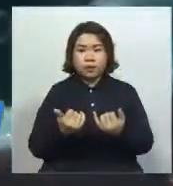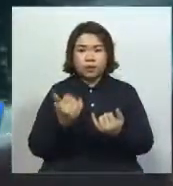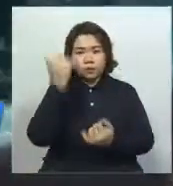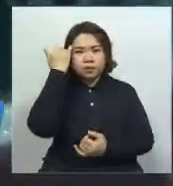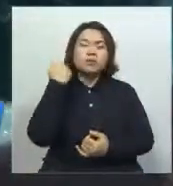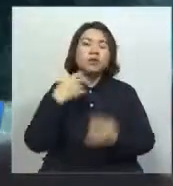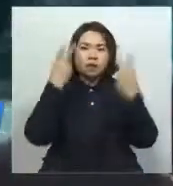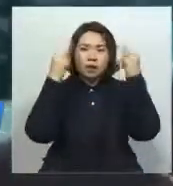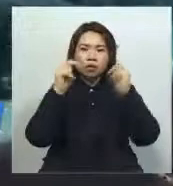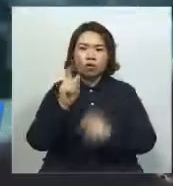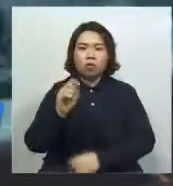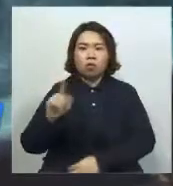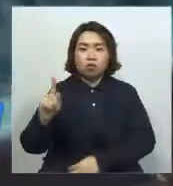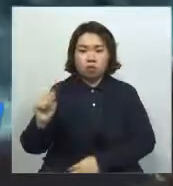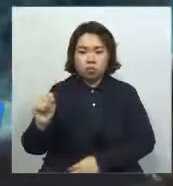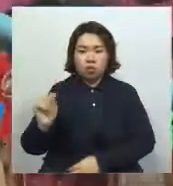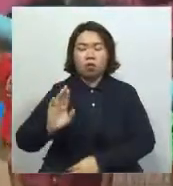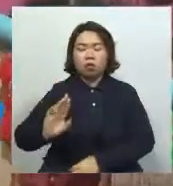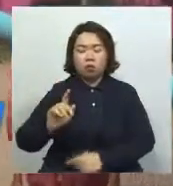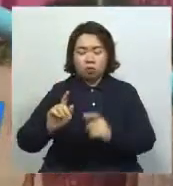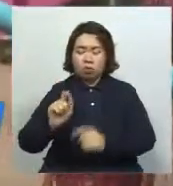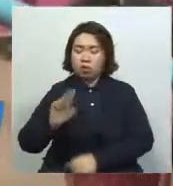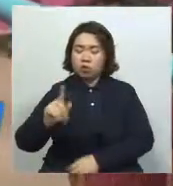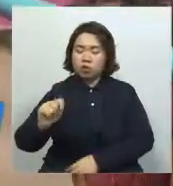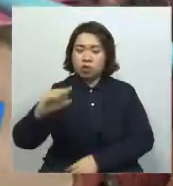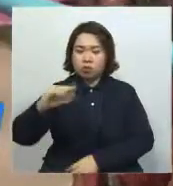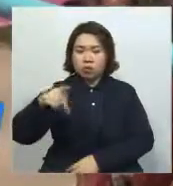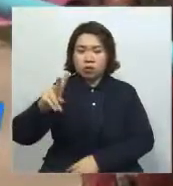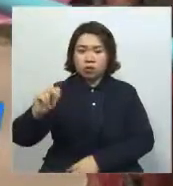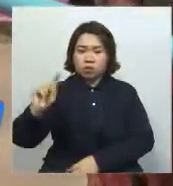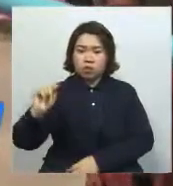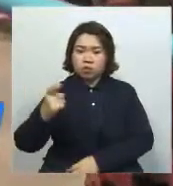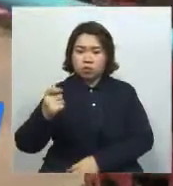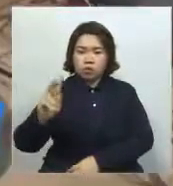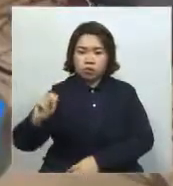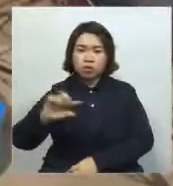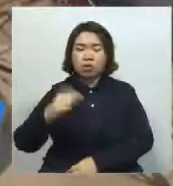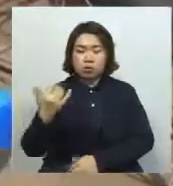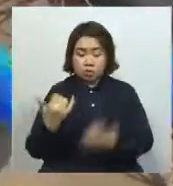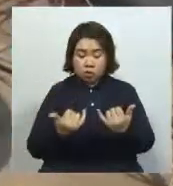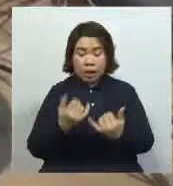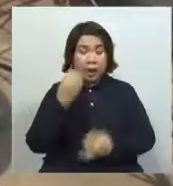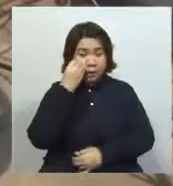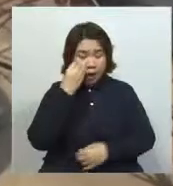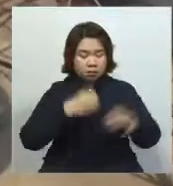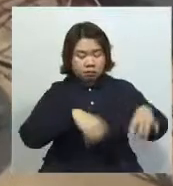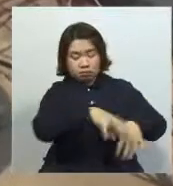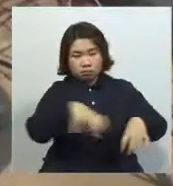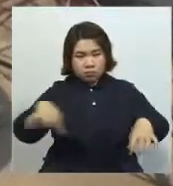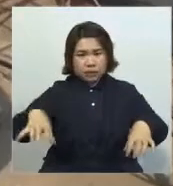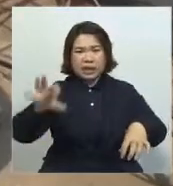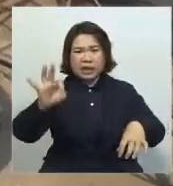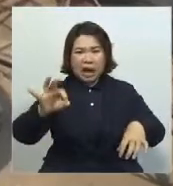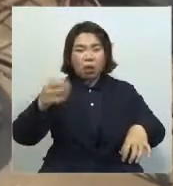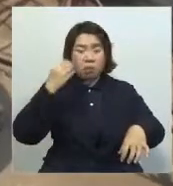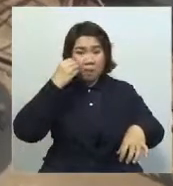งศานายกองค์การบริหารส่วนตำบลโพนทองนะคะท่านบอกว่าในตำบลโพนทองเนี่ยตอนนี้มีหมู่บ้านขาดแคลนน้ำกินน้ำใช้แล้ว9